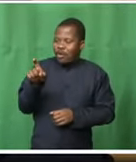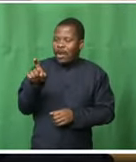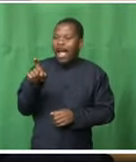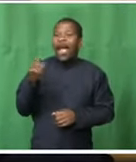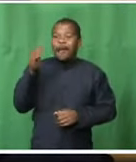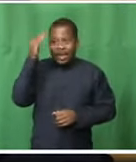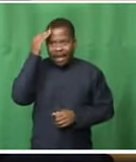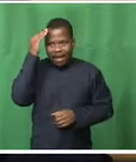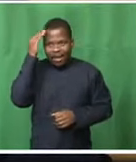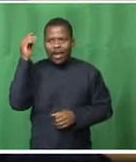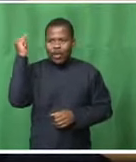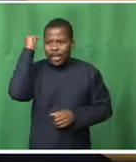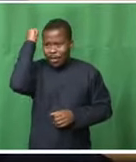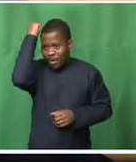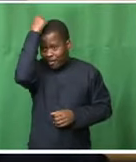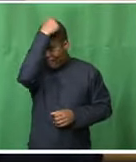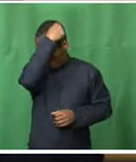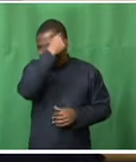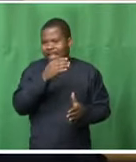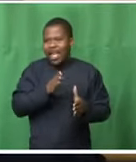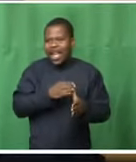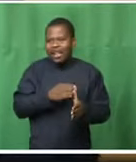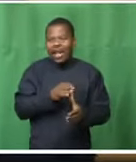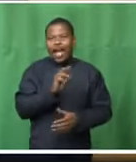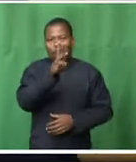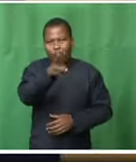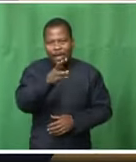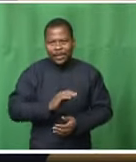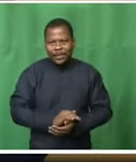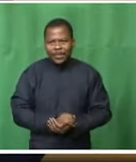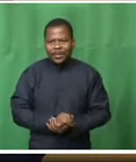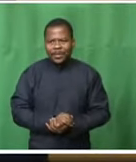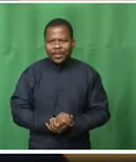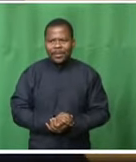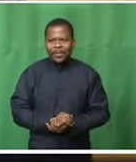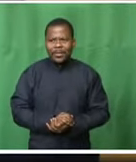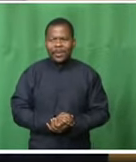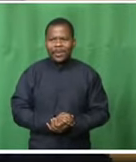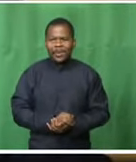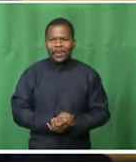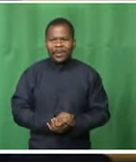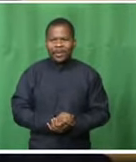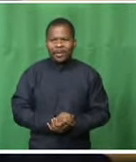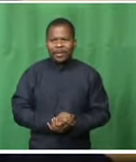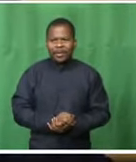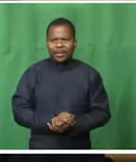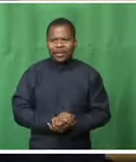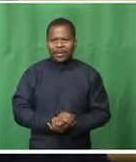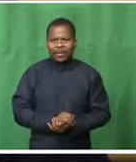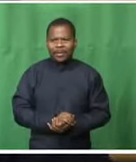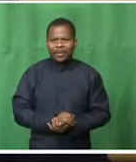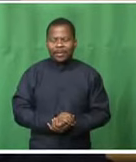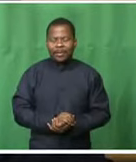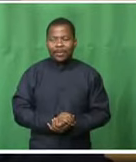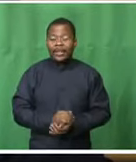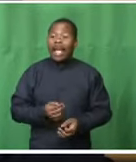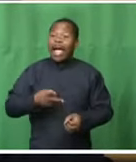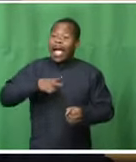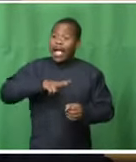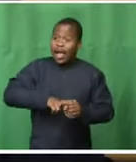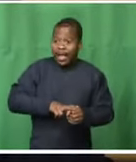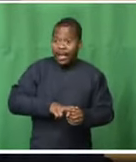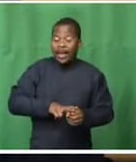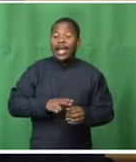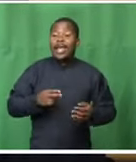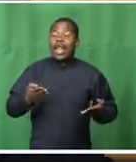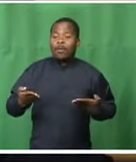ukuthi sister sasemagameni ayo siphendule njengoba iphendulile labo labo somabhizinisi kuba